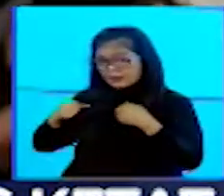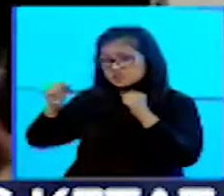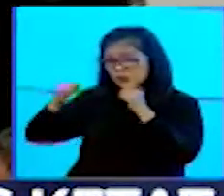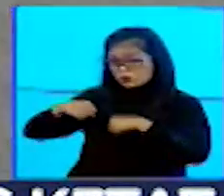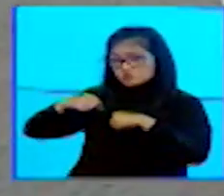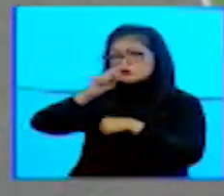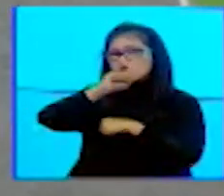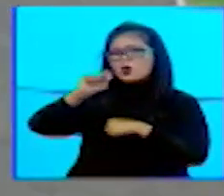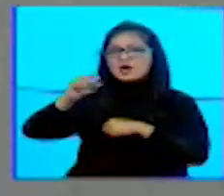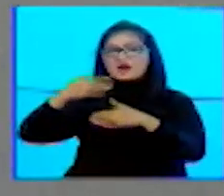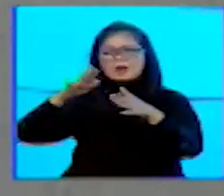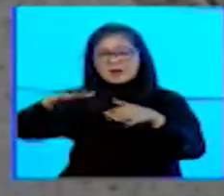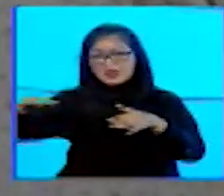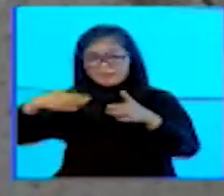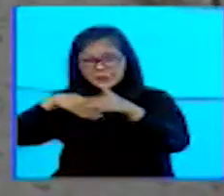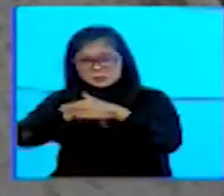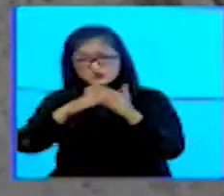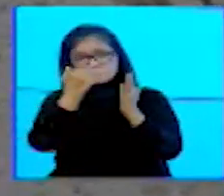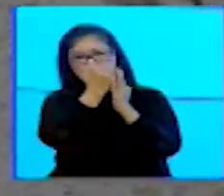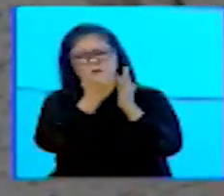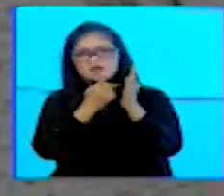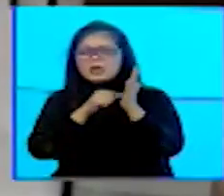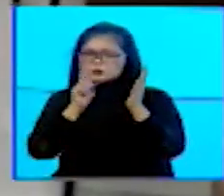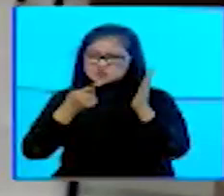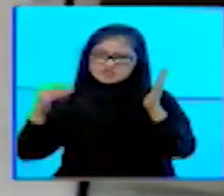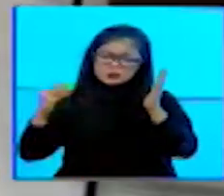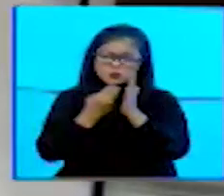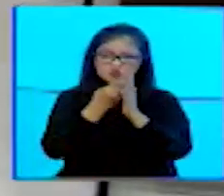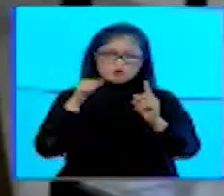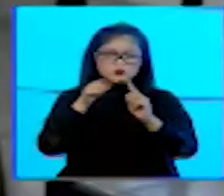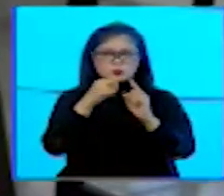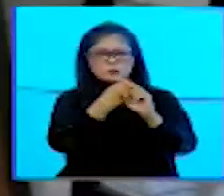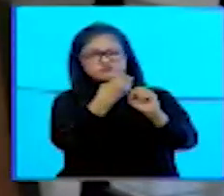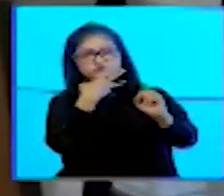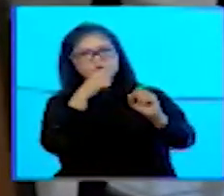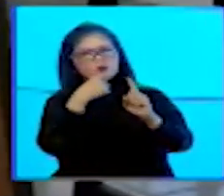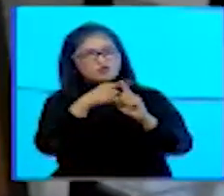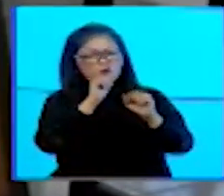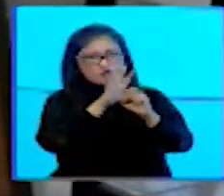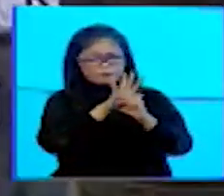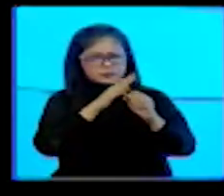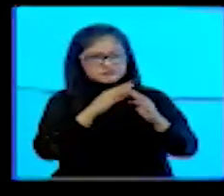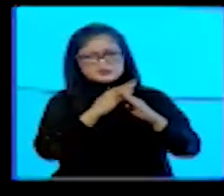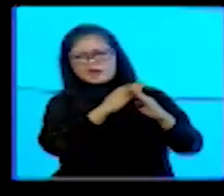ketat untuk mencegah penularan COVID-19. Dari Bandung, Jawa Barat, Diki Wismara, iNews, melaporkan.